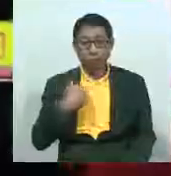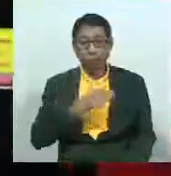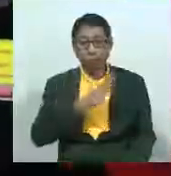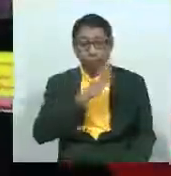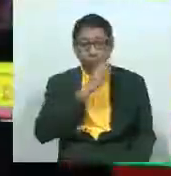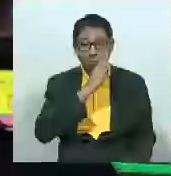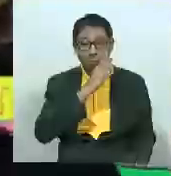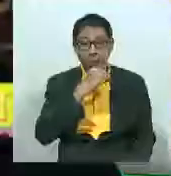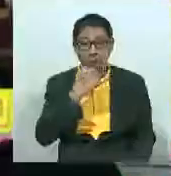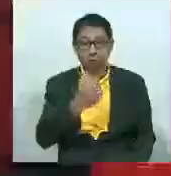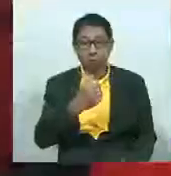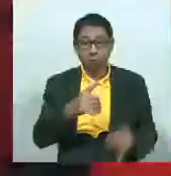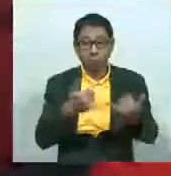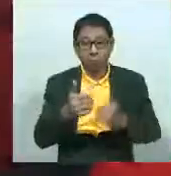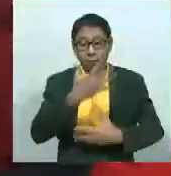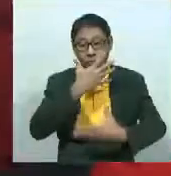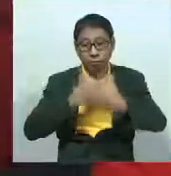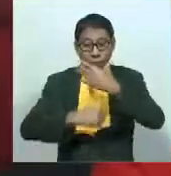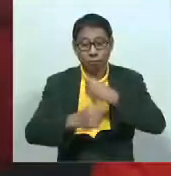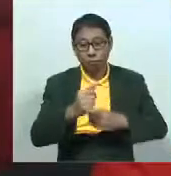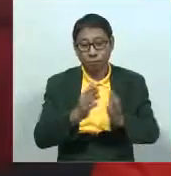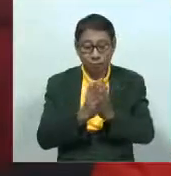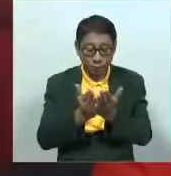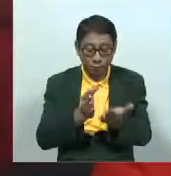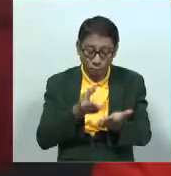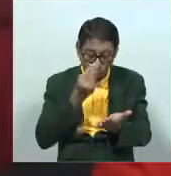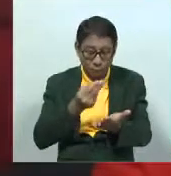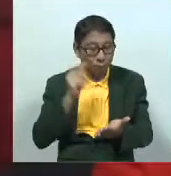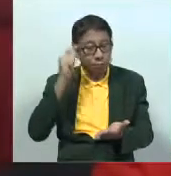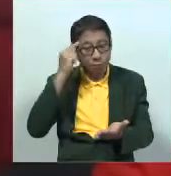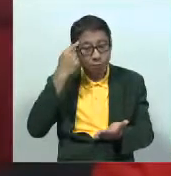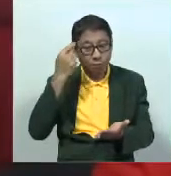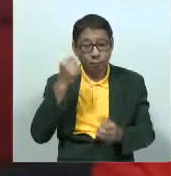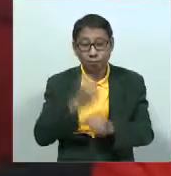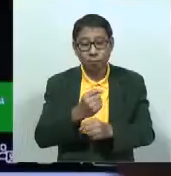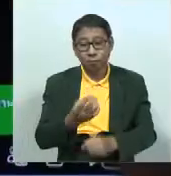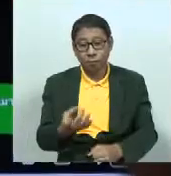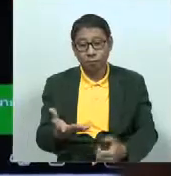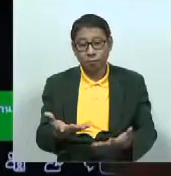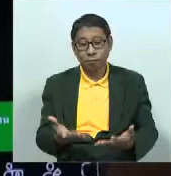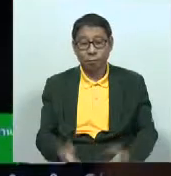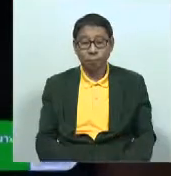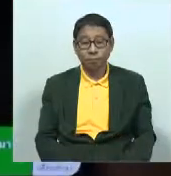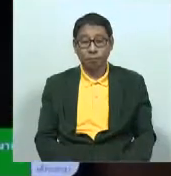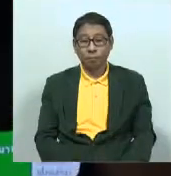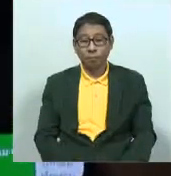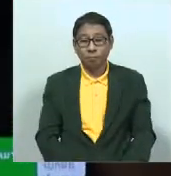ถ้าตอนนั้นพี่ไม่ได้เล่นงิ้วก็ไม่รู้ทำอะไรหนังสือก็ไม่ได้เรียนอ่านก็ไม่ออกทำอะไรอ่ะ